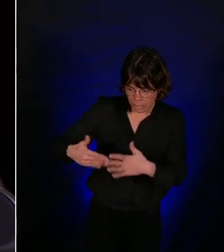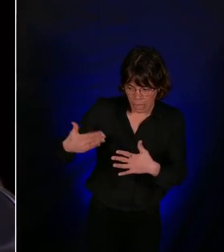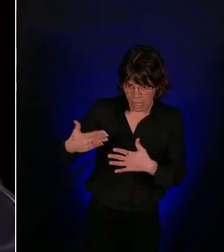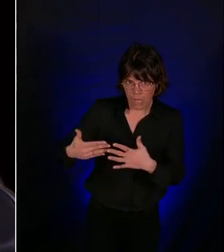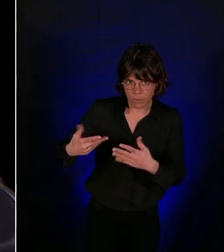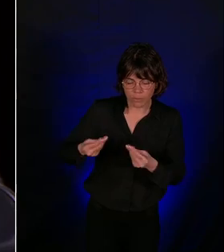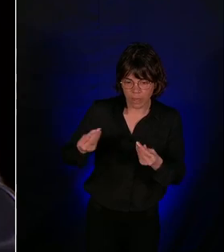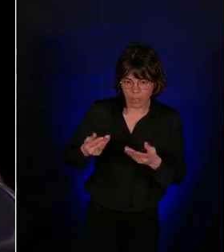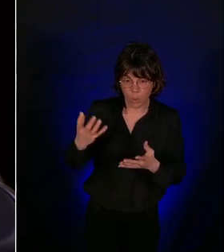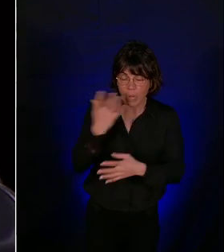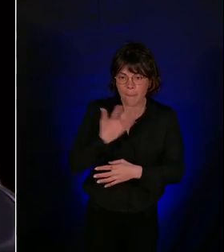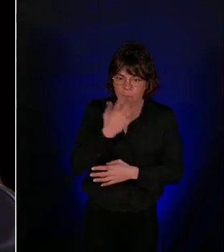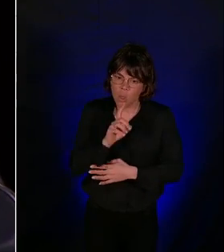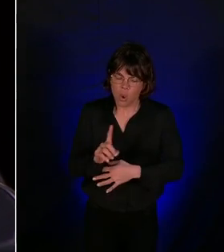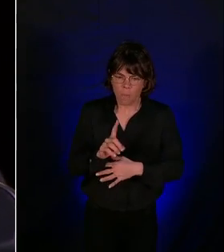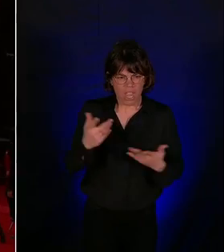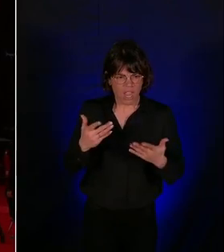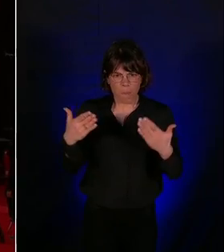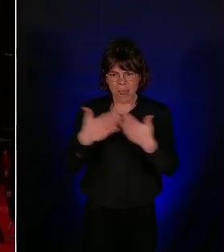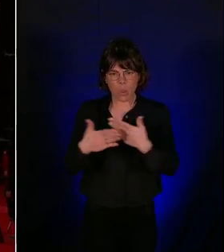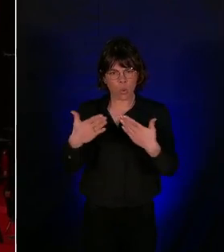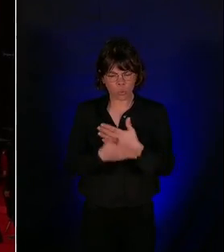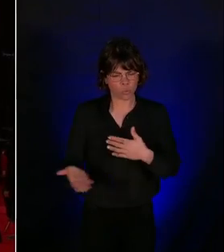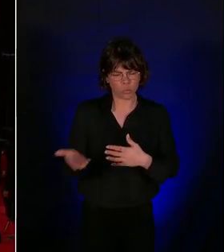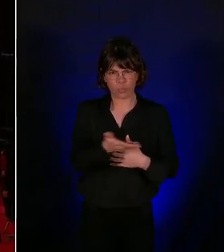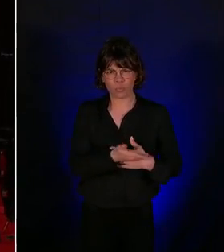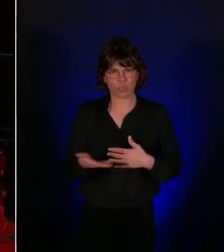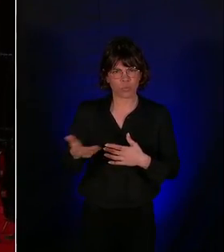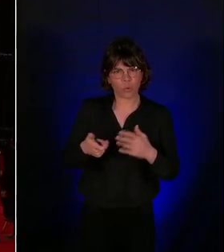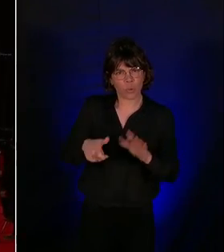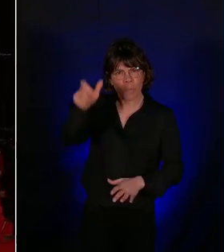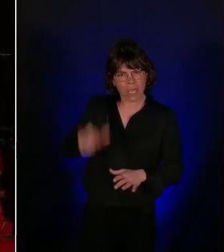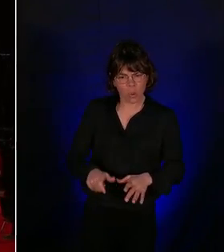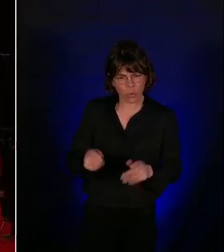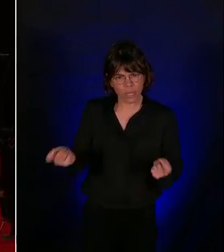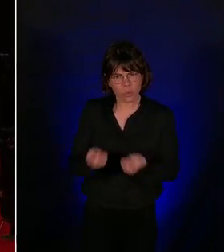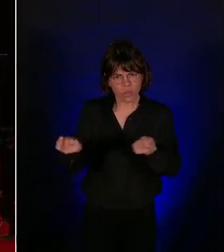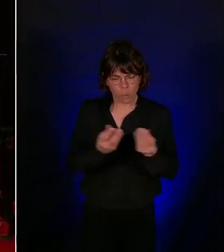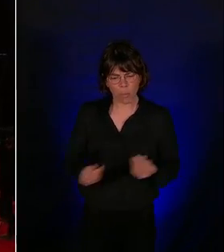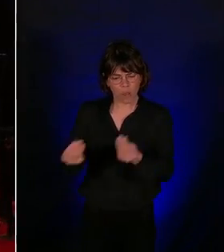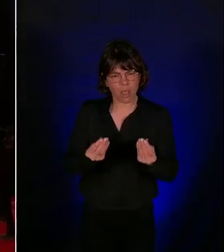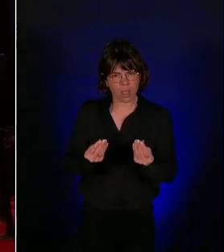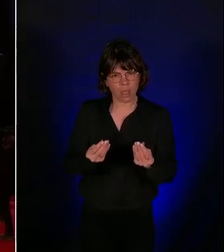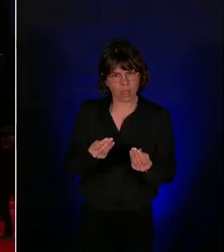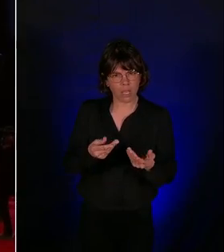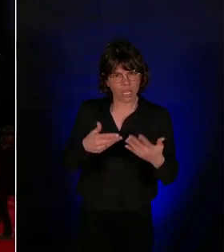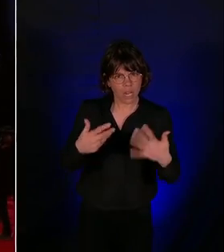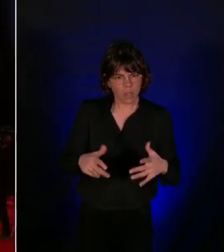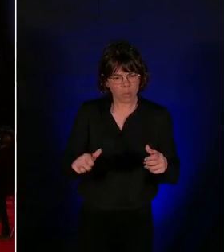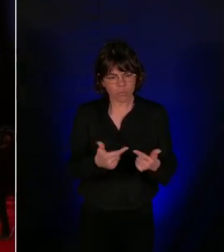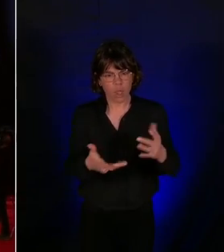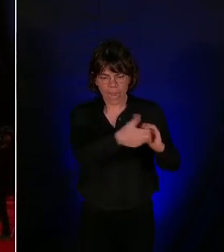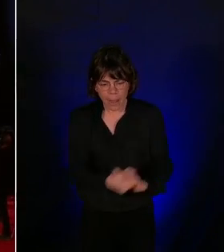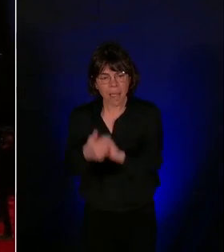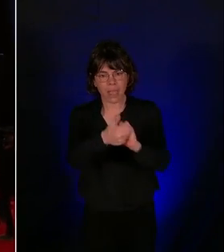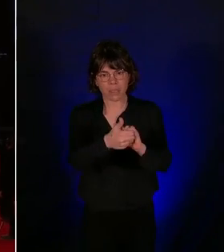plutôt qui portait une incompréhension entre une intervention d'éducation populaire et certains camarades des représentants